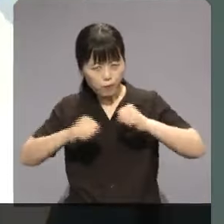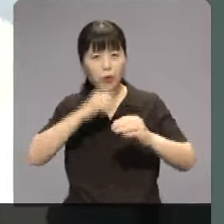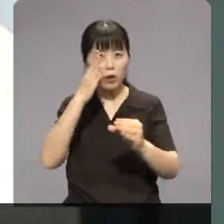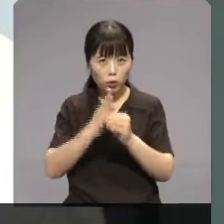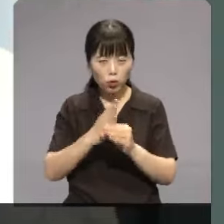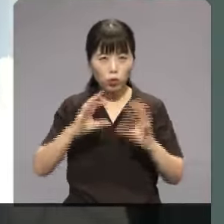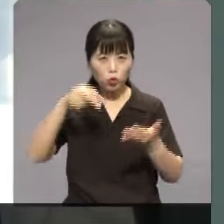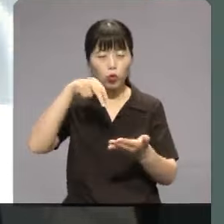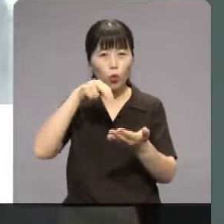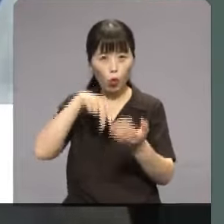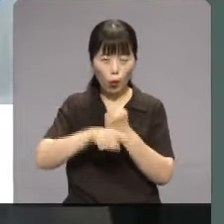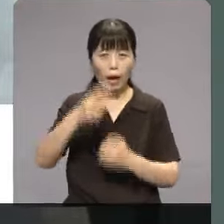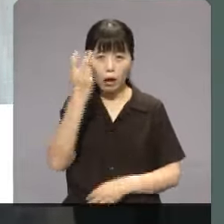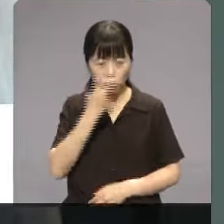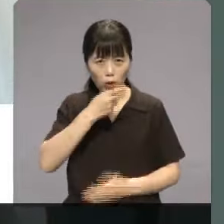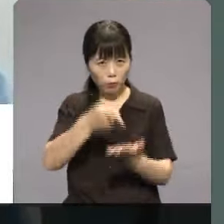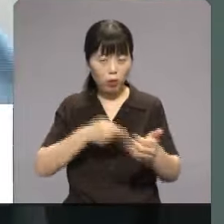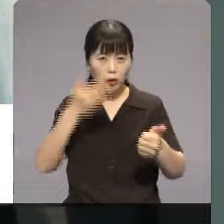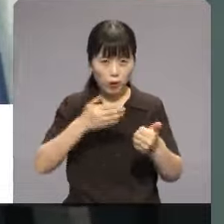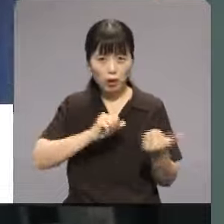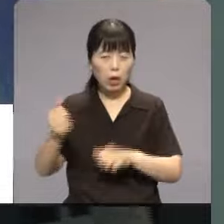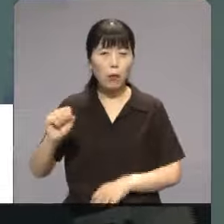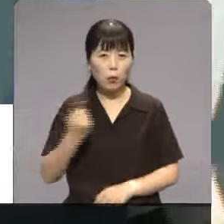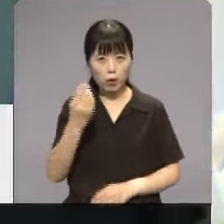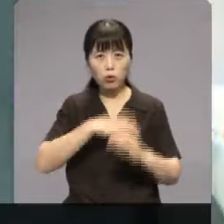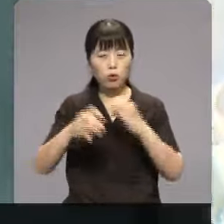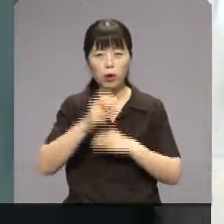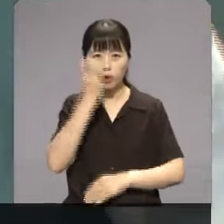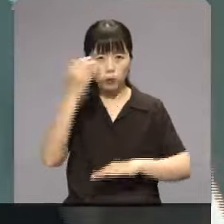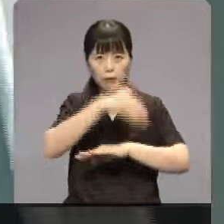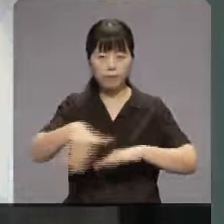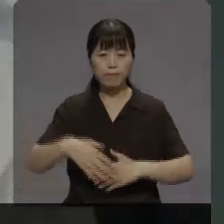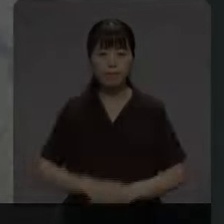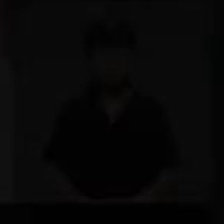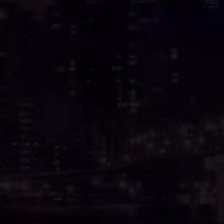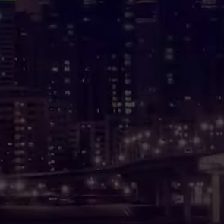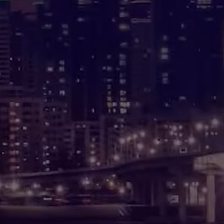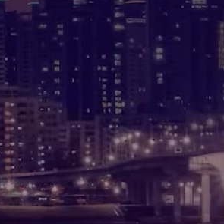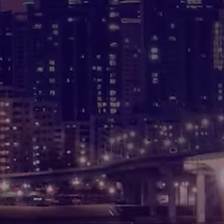진행했고 국과수에 부검을 의뢰해 사망 원인을 추가 조사할 예정입니다.